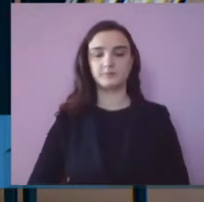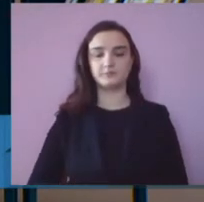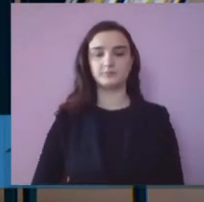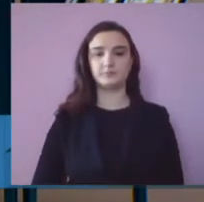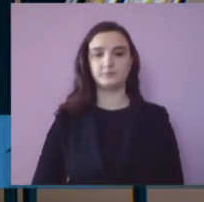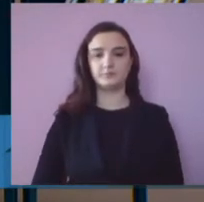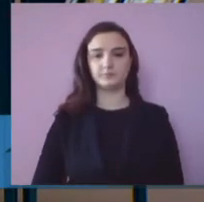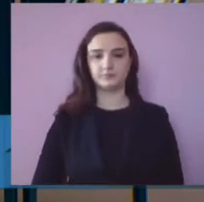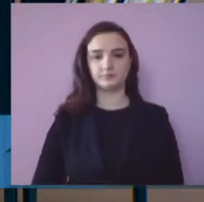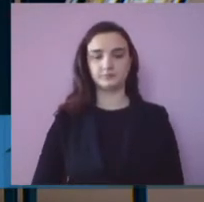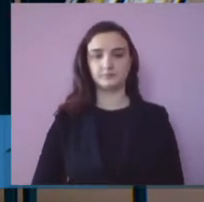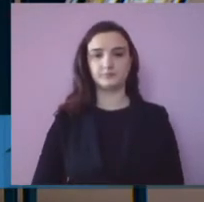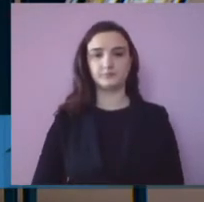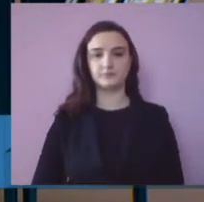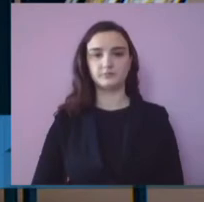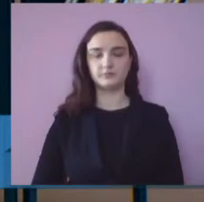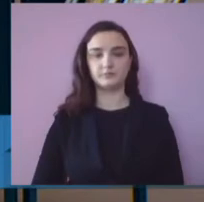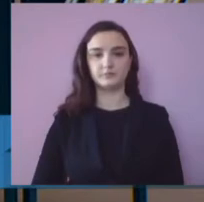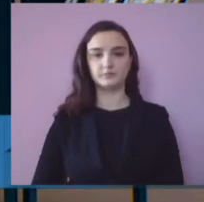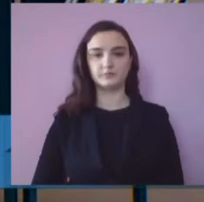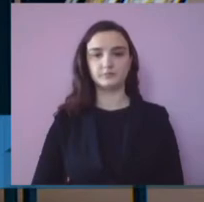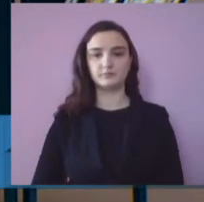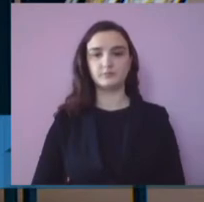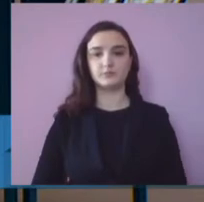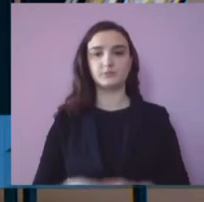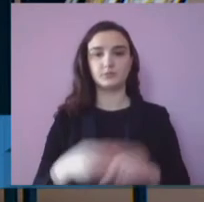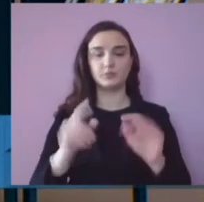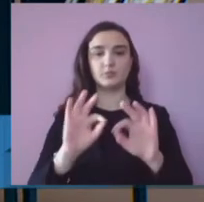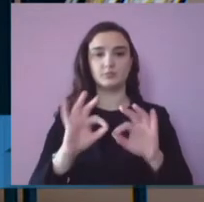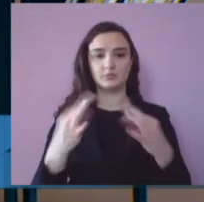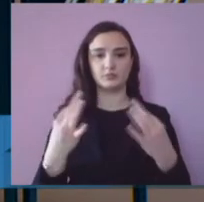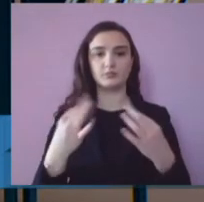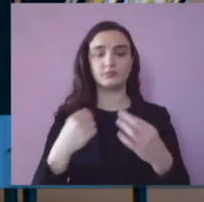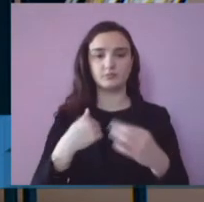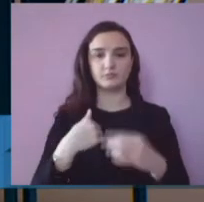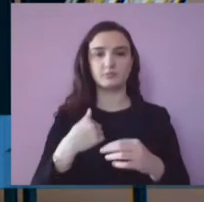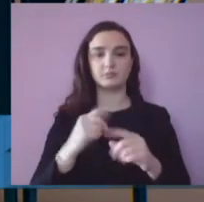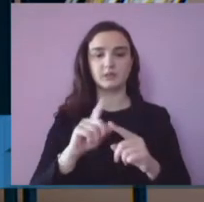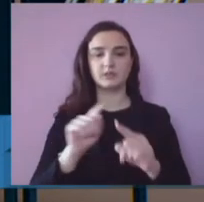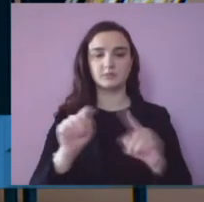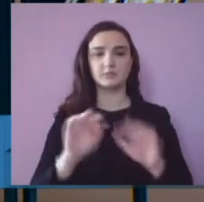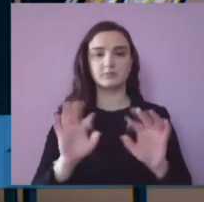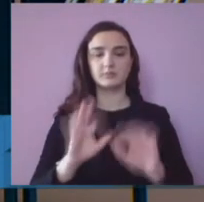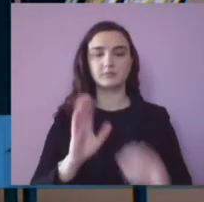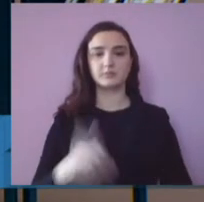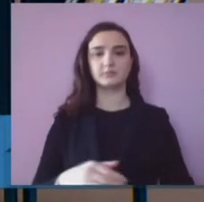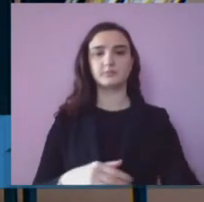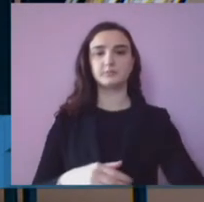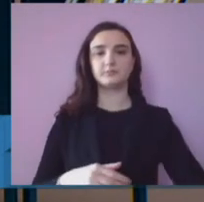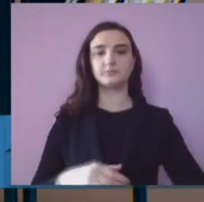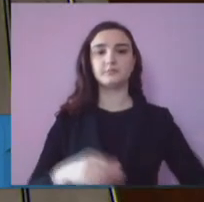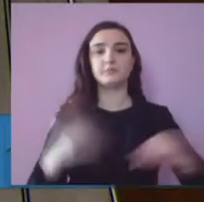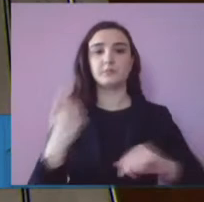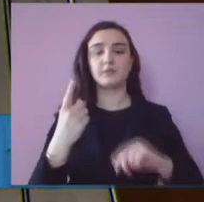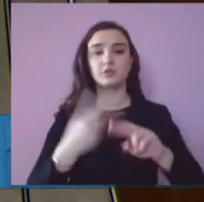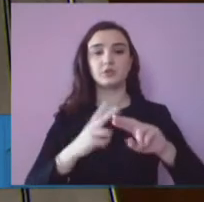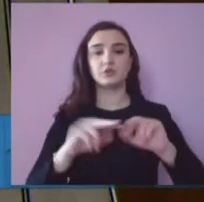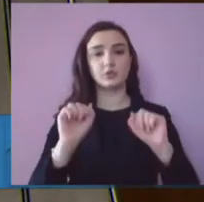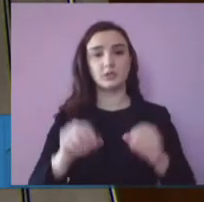თუნებას მომცემთ. შევეხები ძირითად მომენტებს. აი პირველი იქიდან. შეიძლება თუ